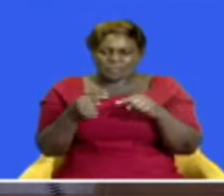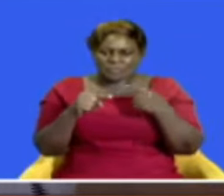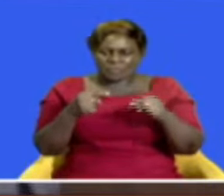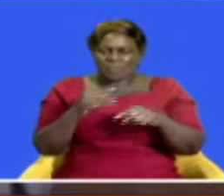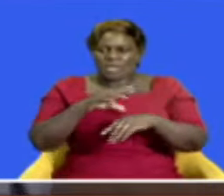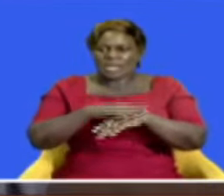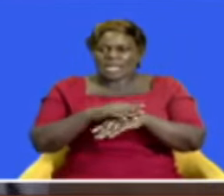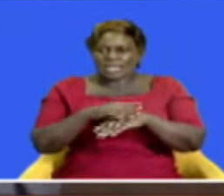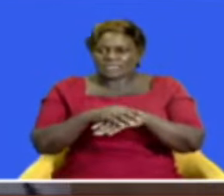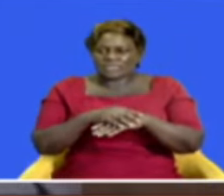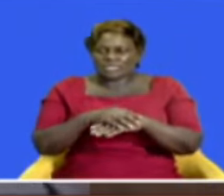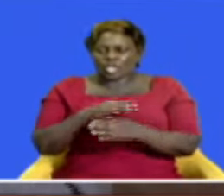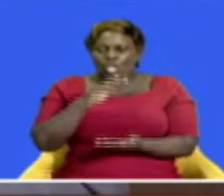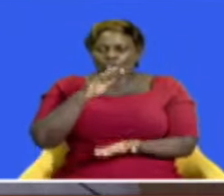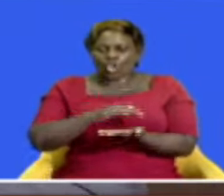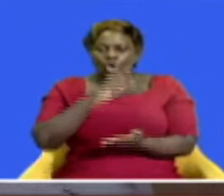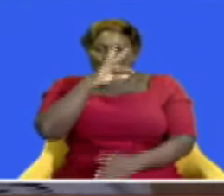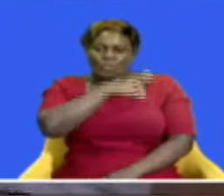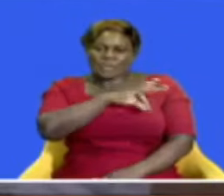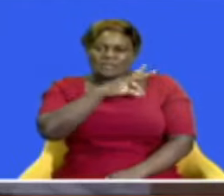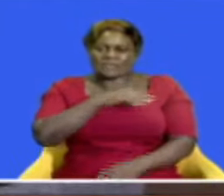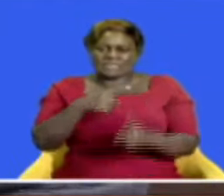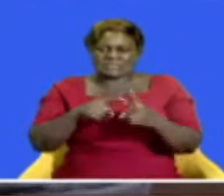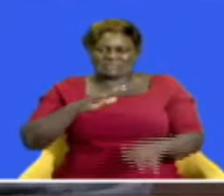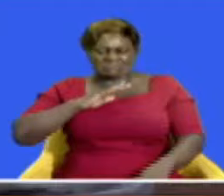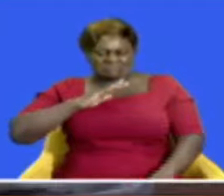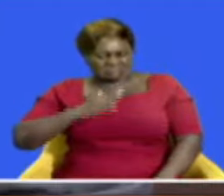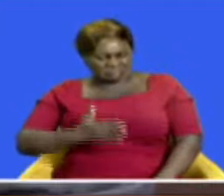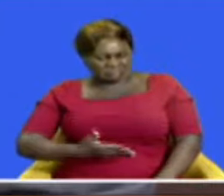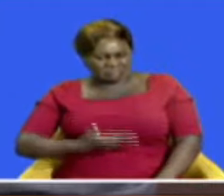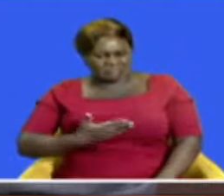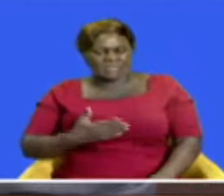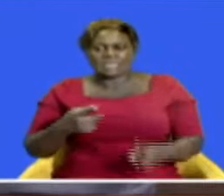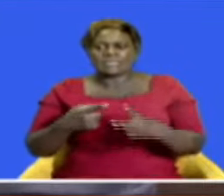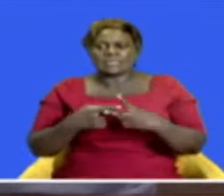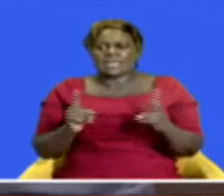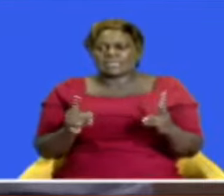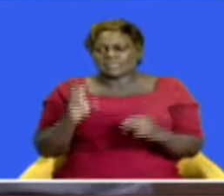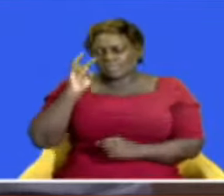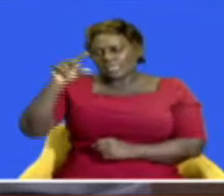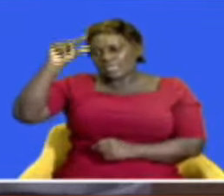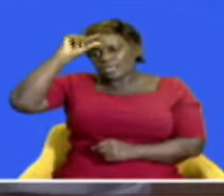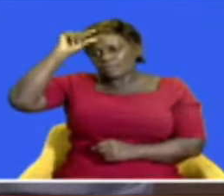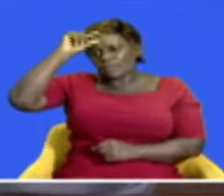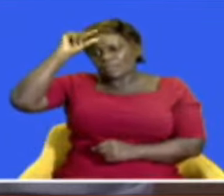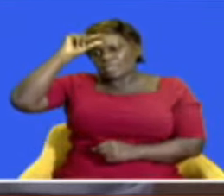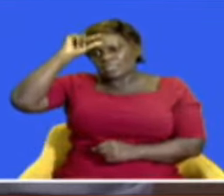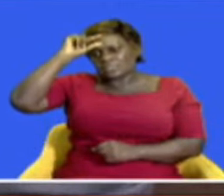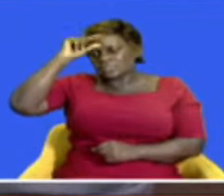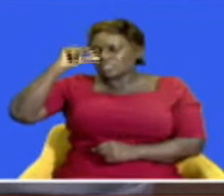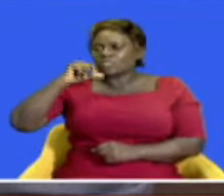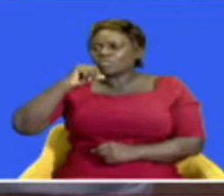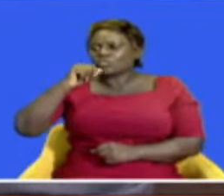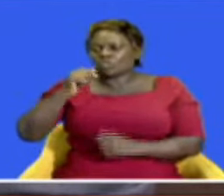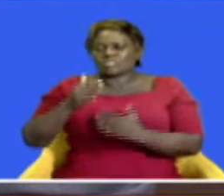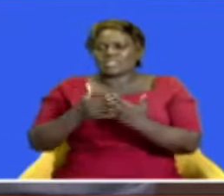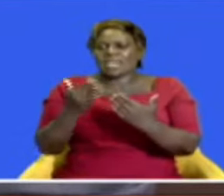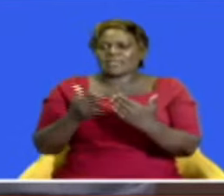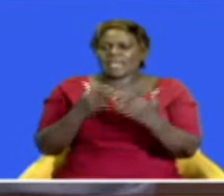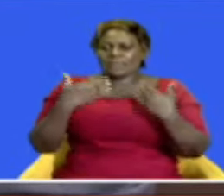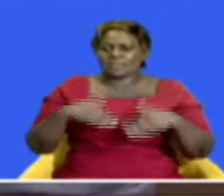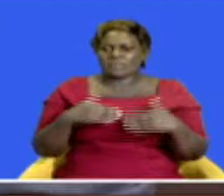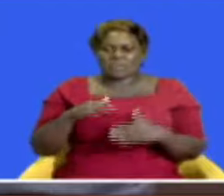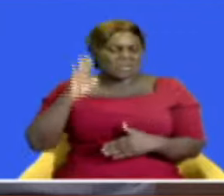kupata mapato yaliyo chini na wataanza hata kukasirika na wataanza kuona serikali kama ni serikali isiyojali,